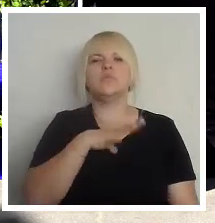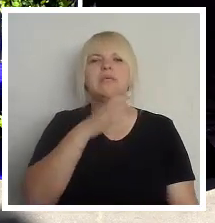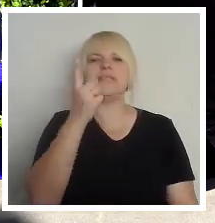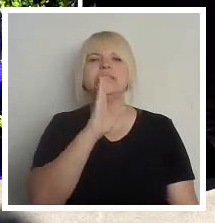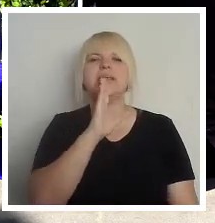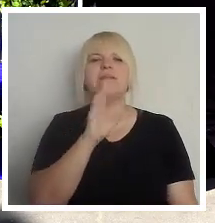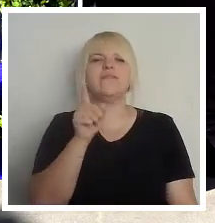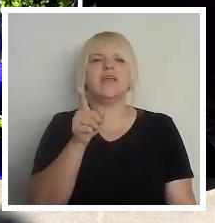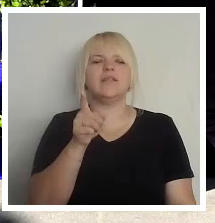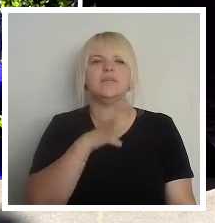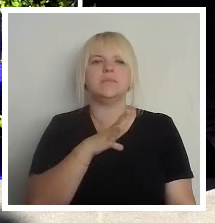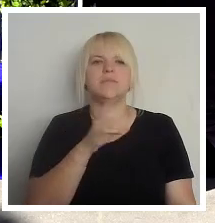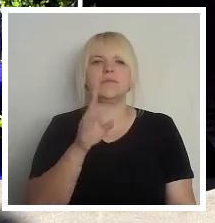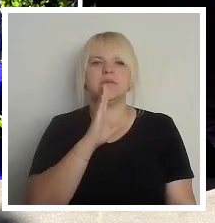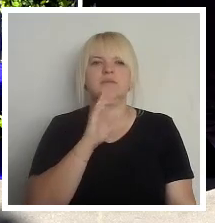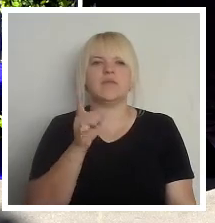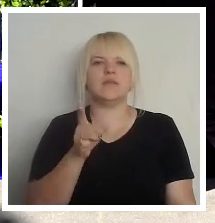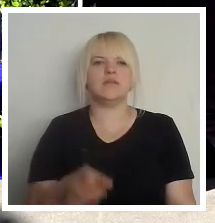sieviete.